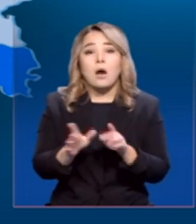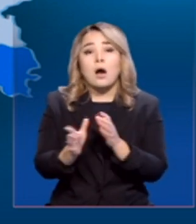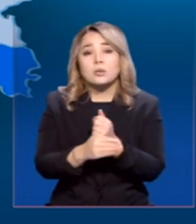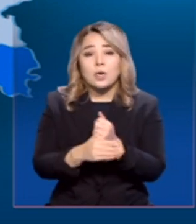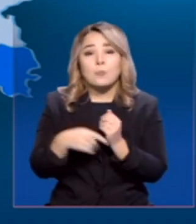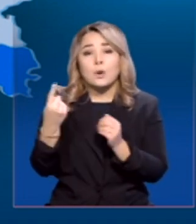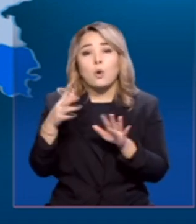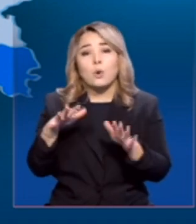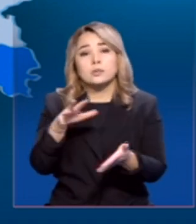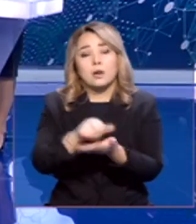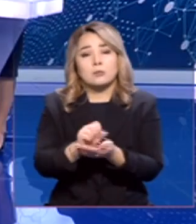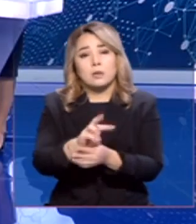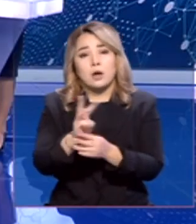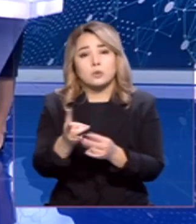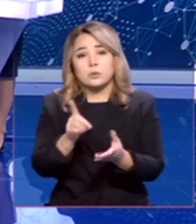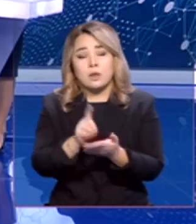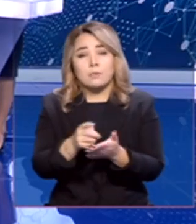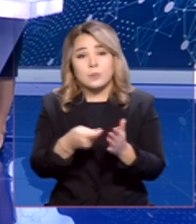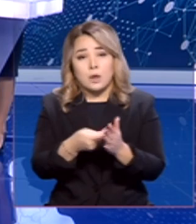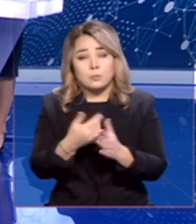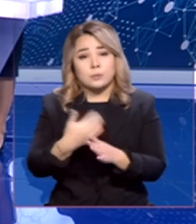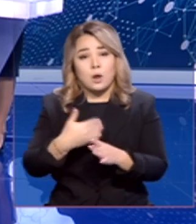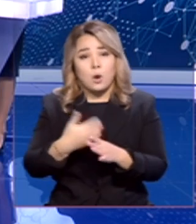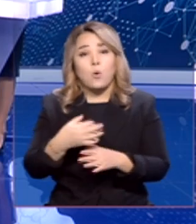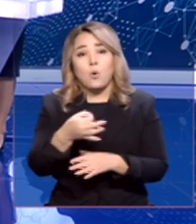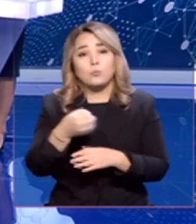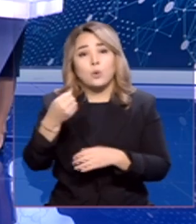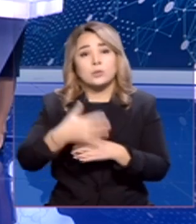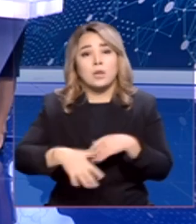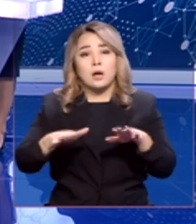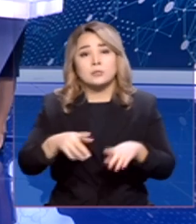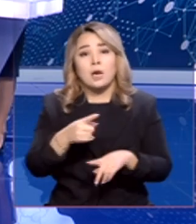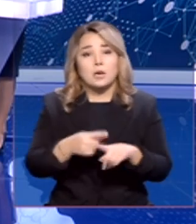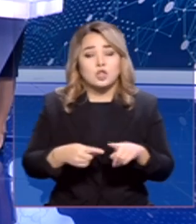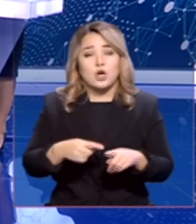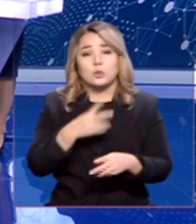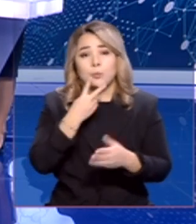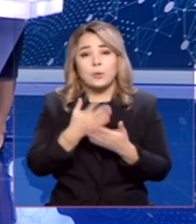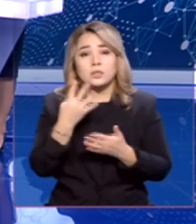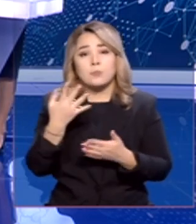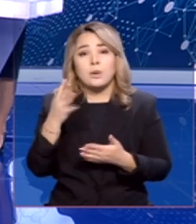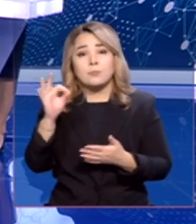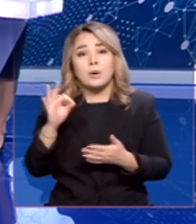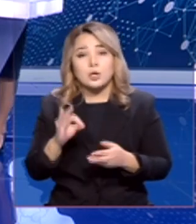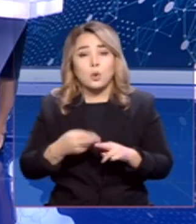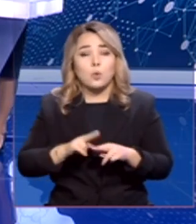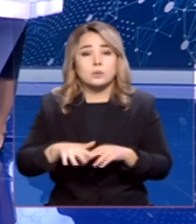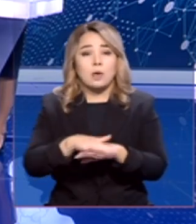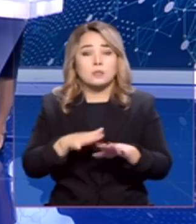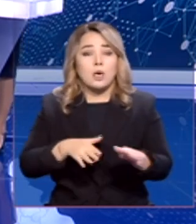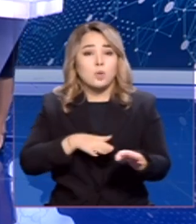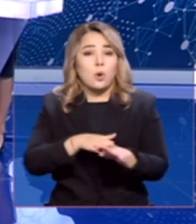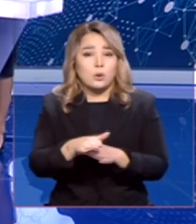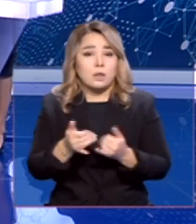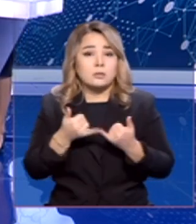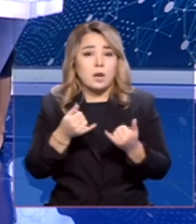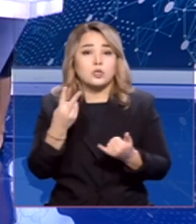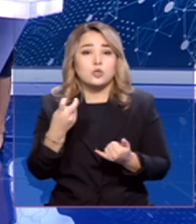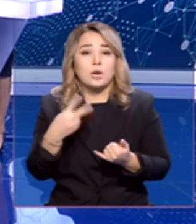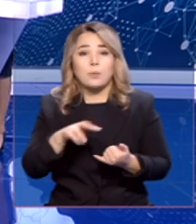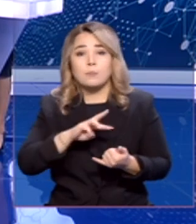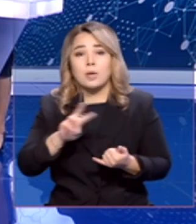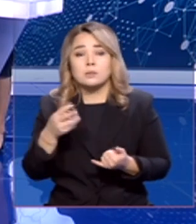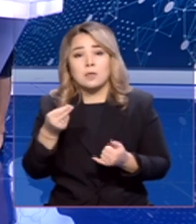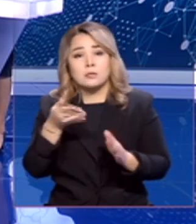Атырау бірінші орында. Облыстарға ортақ қазанның жартысына жуығын 45% осы өңір толтырған. 220 миллиард